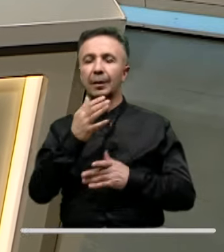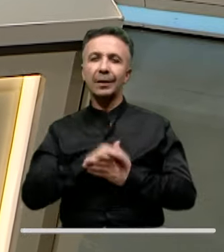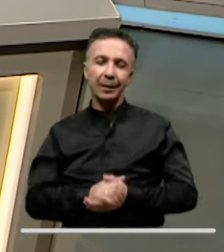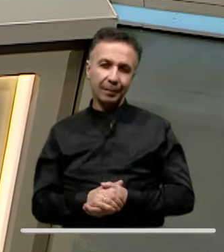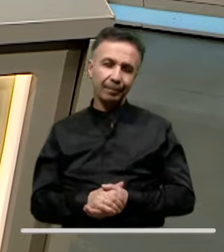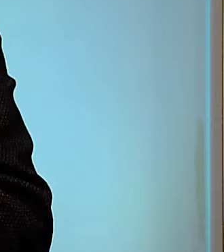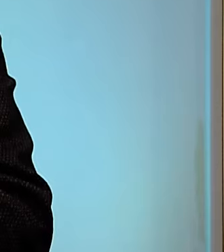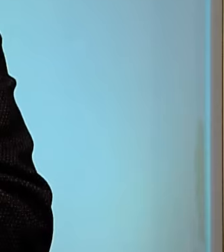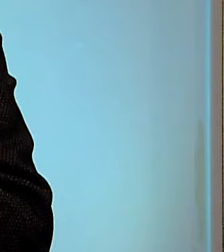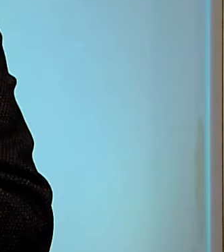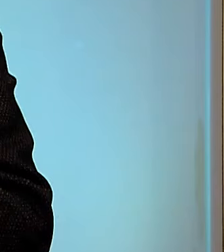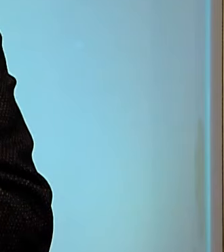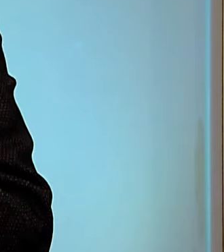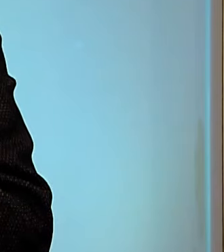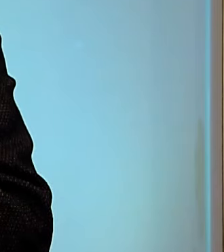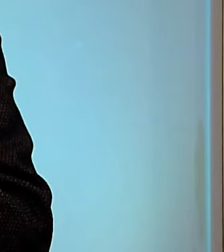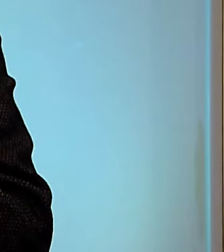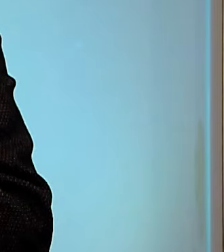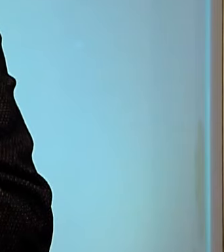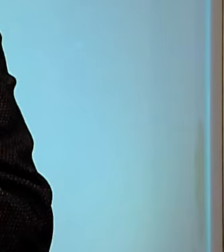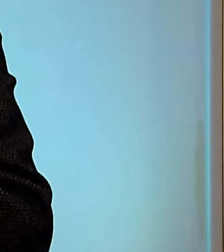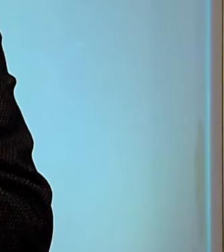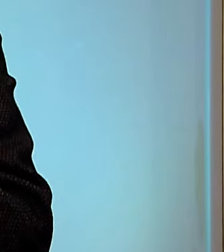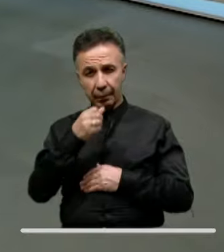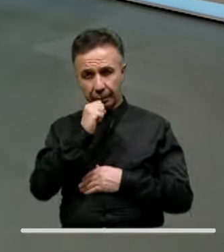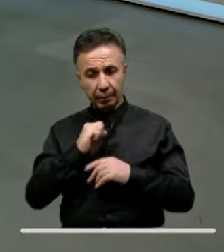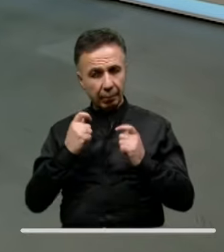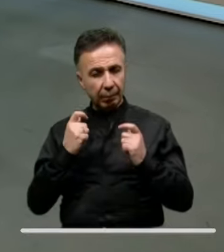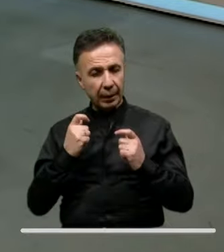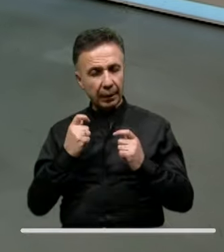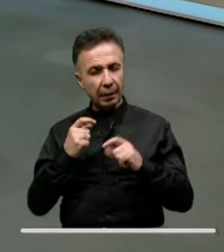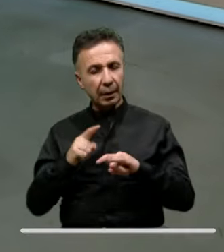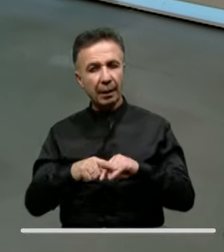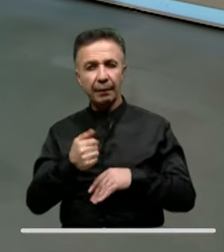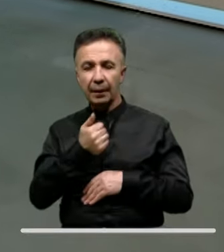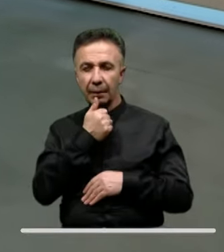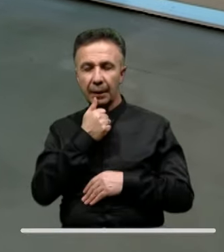Afiyet olsun. Allah afiyet versin. Kahramanmaraş'a gidiyoruz. Hanifi Bey telefon attığımızda. Alo.